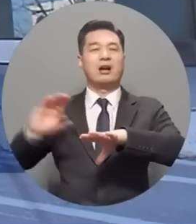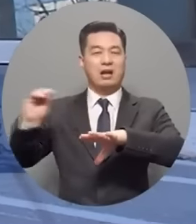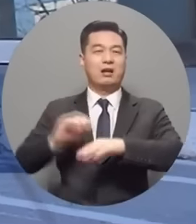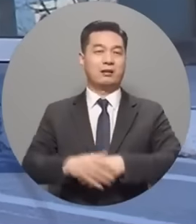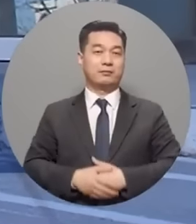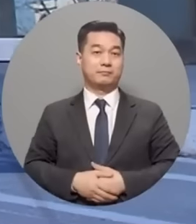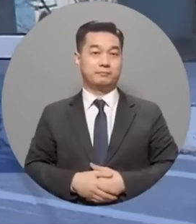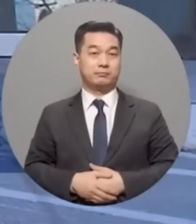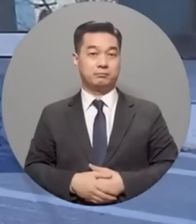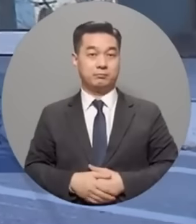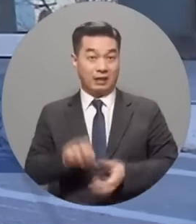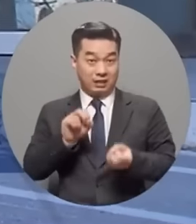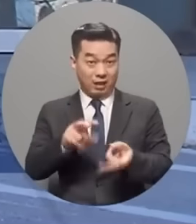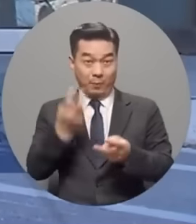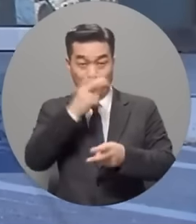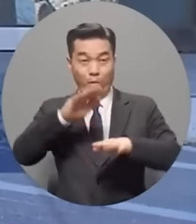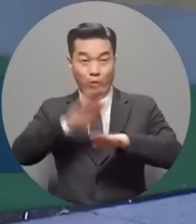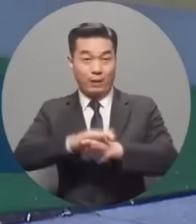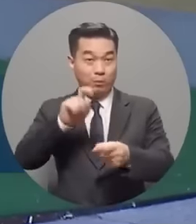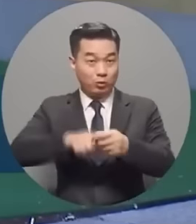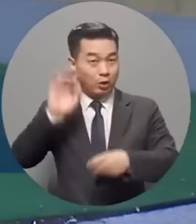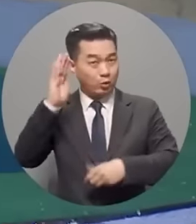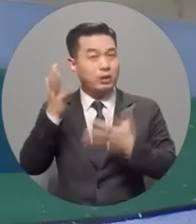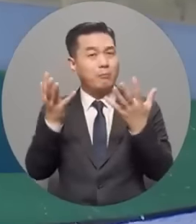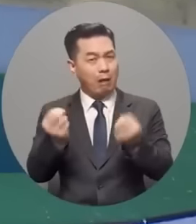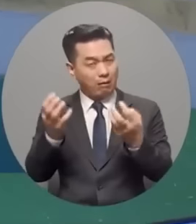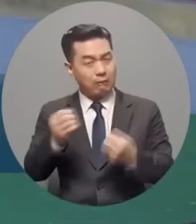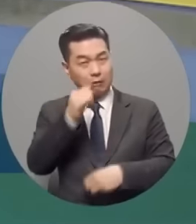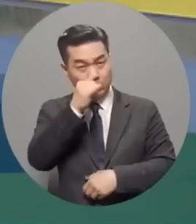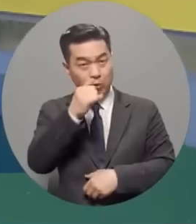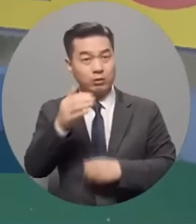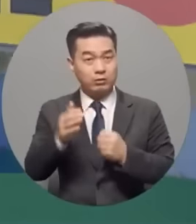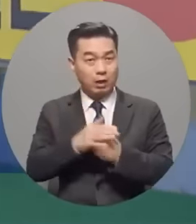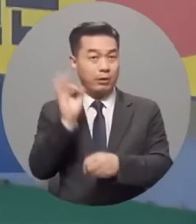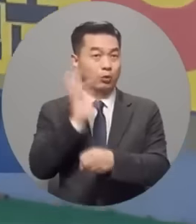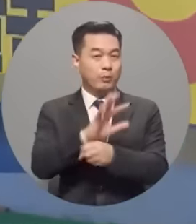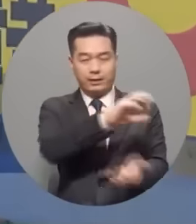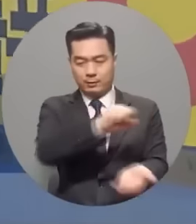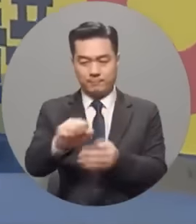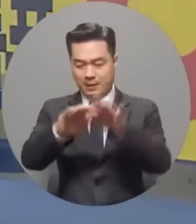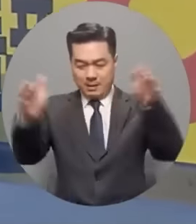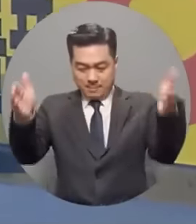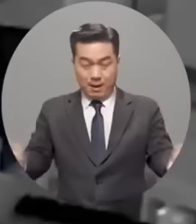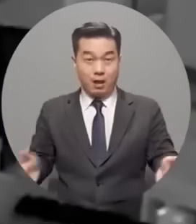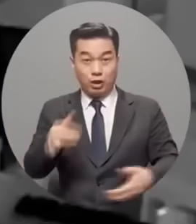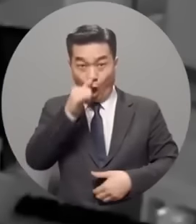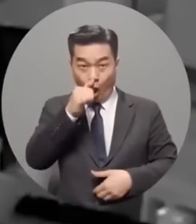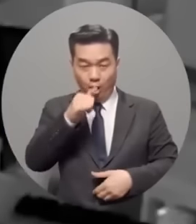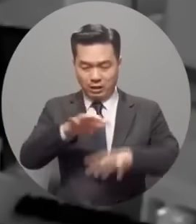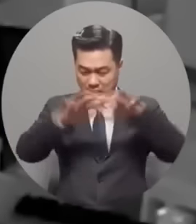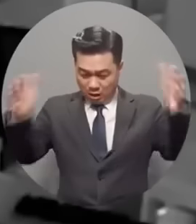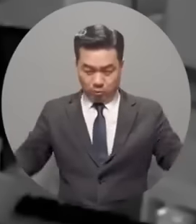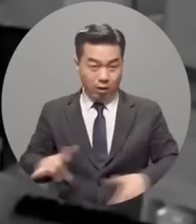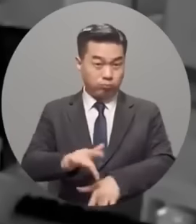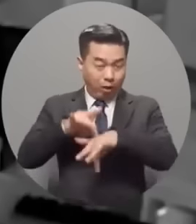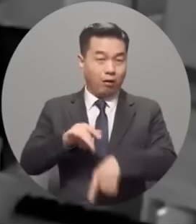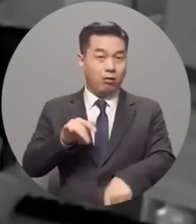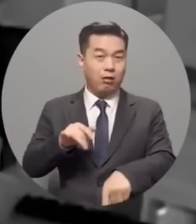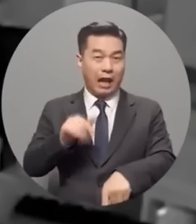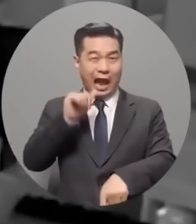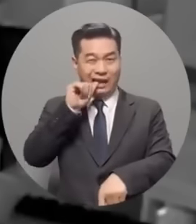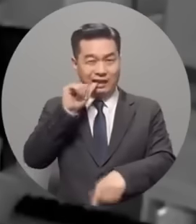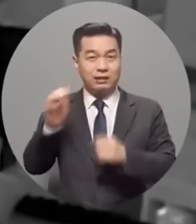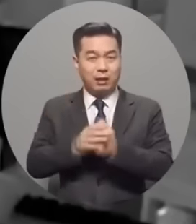한다고 하더라고요. 그래서 구매해가지고 여기에 배치를 해놨는데 그랬더니 아침에 왔더니 없어진 거예요. 사물함은 철로